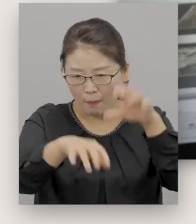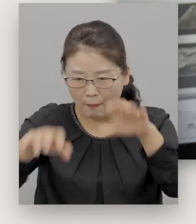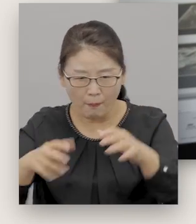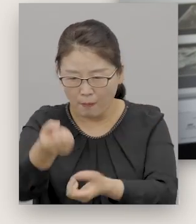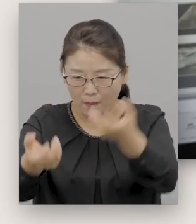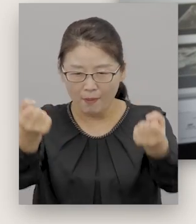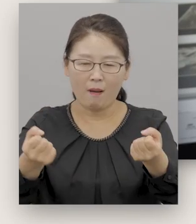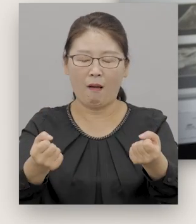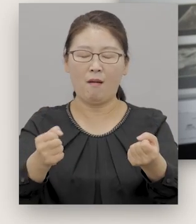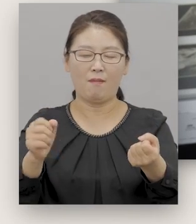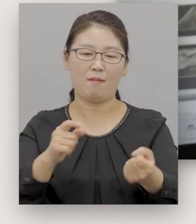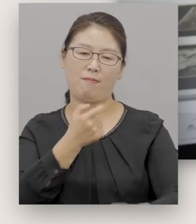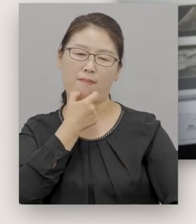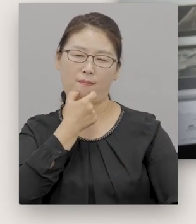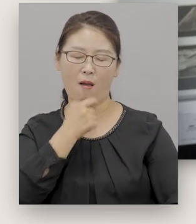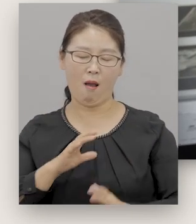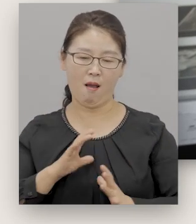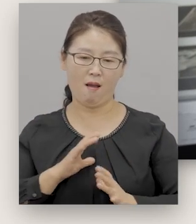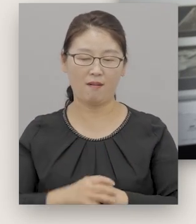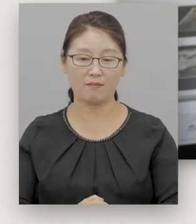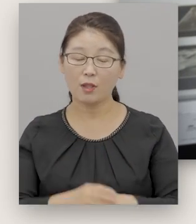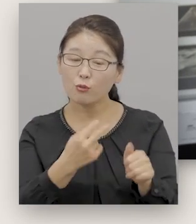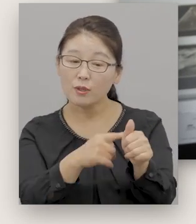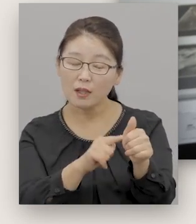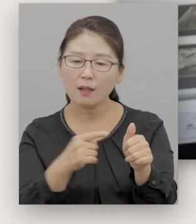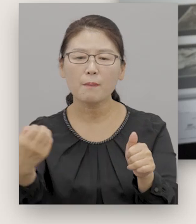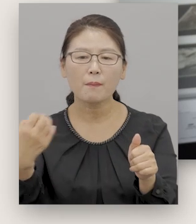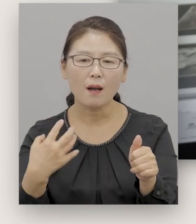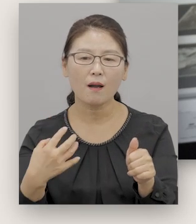있었고 실제로 이렇게까지 표현을 했다고 해요.